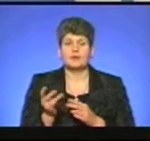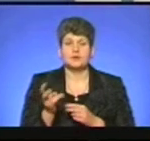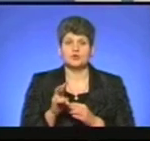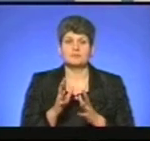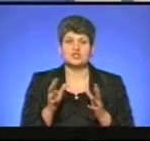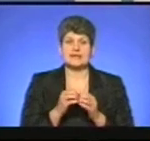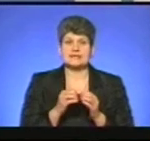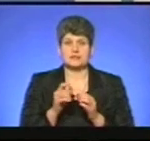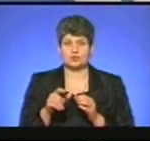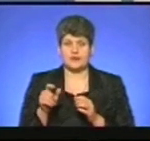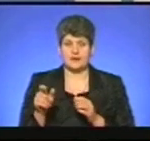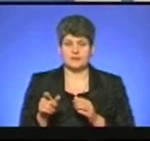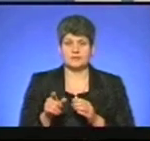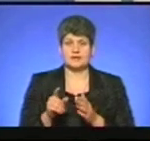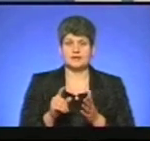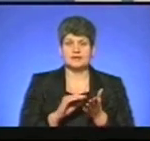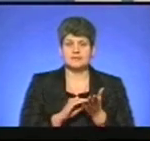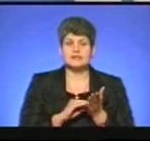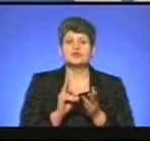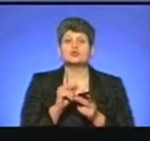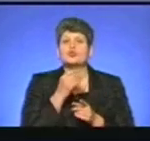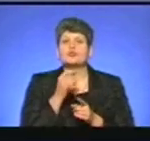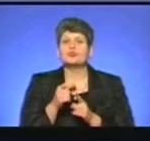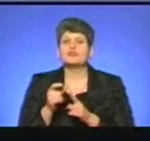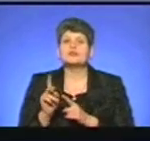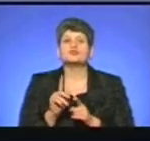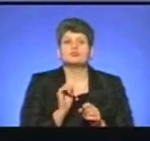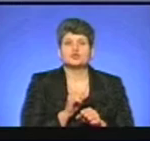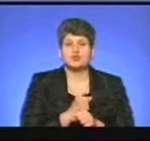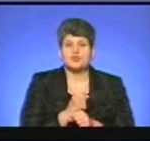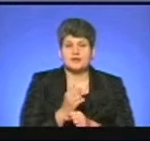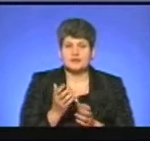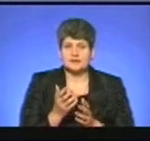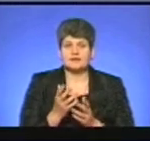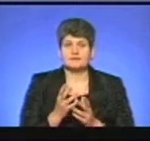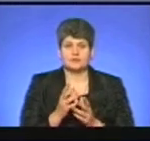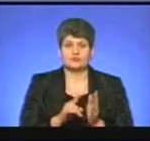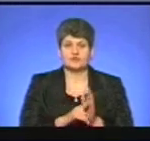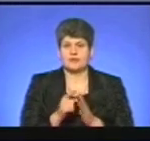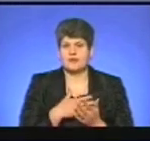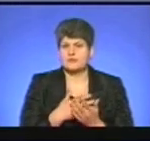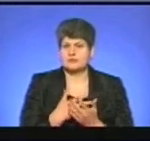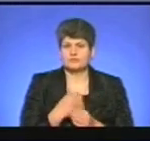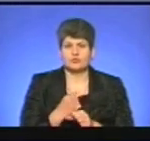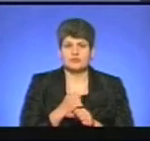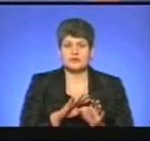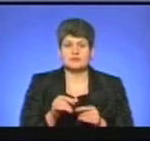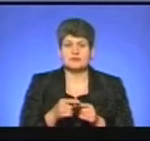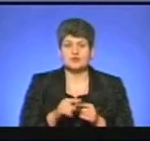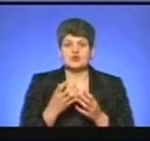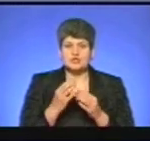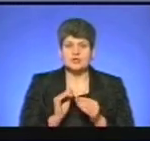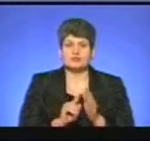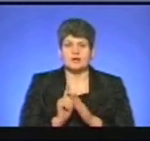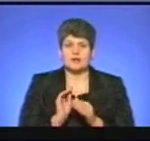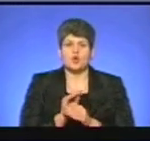10 людей. Ми розписали, хто за що буде відповідальний, хто що може робити. І вже включилися в активну роботу. Після цього зараз почали ще